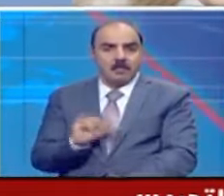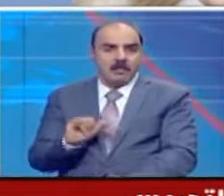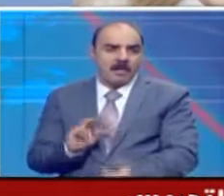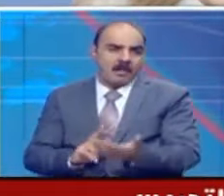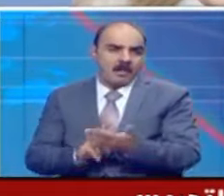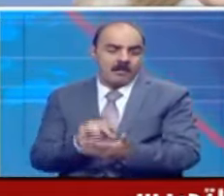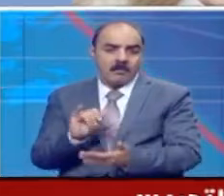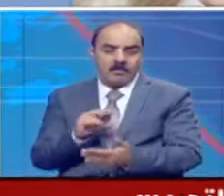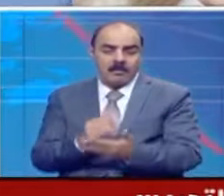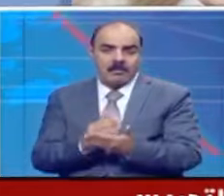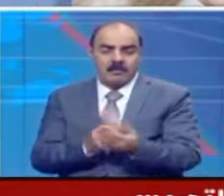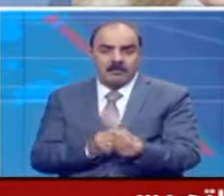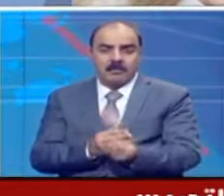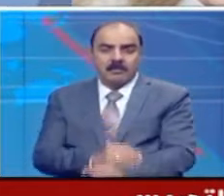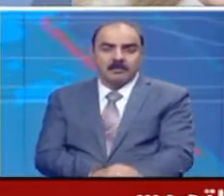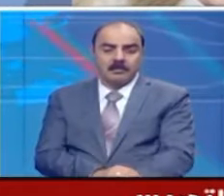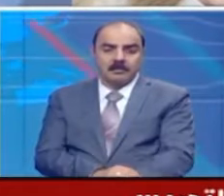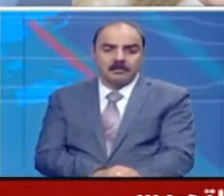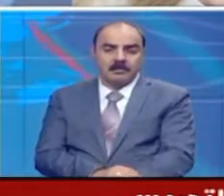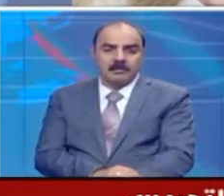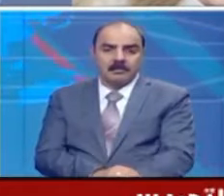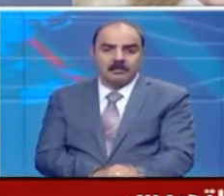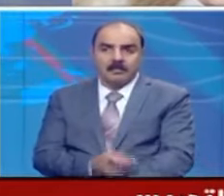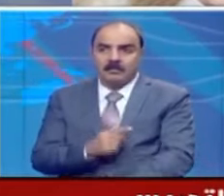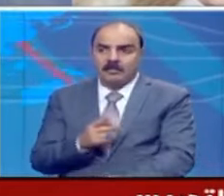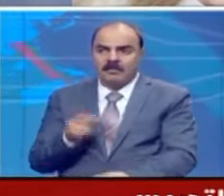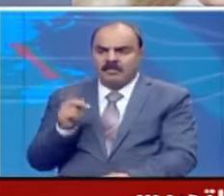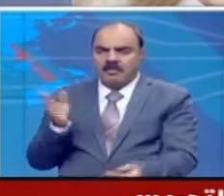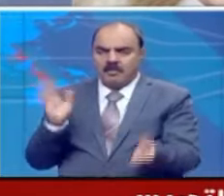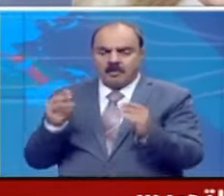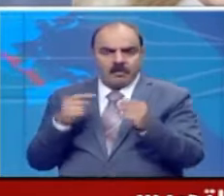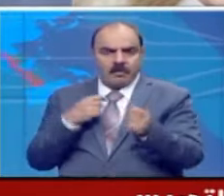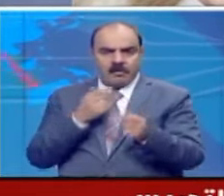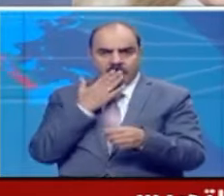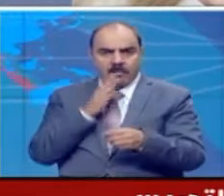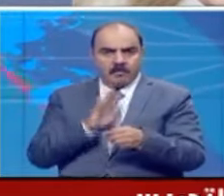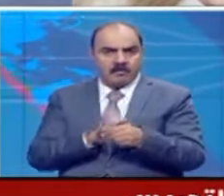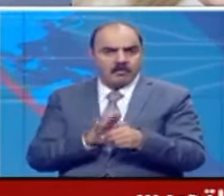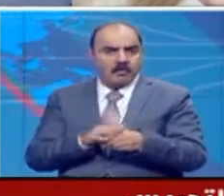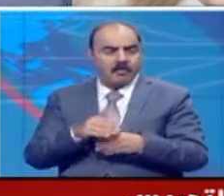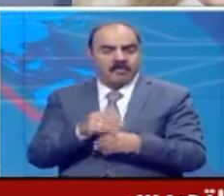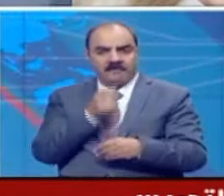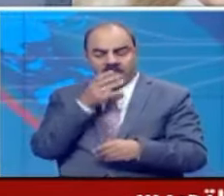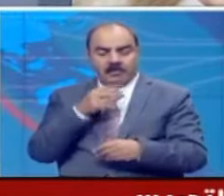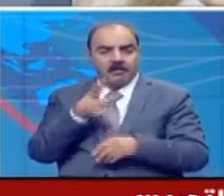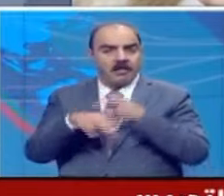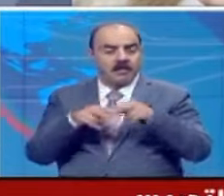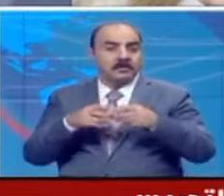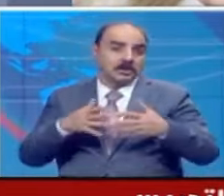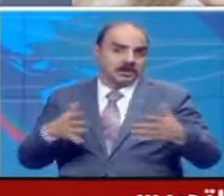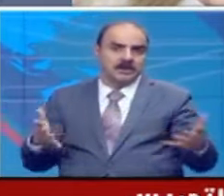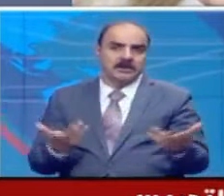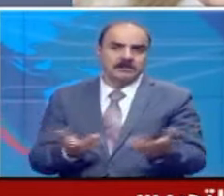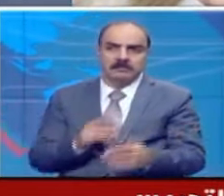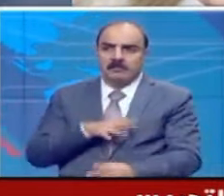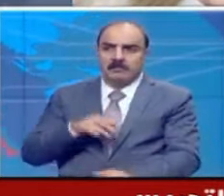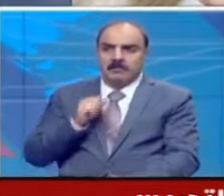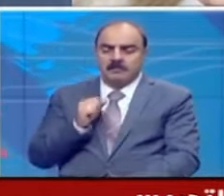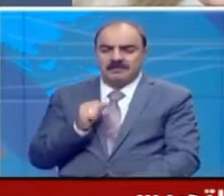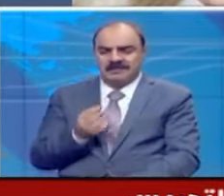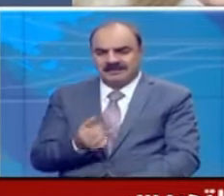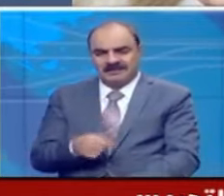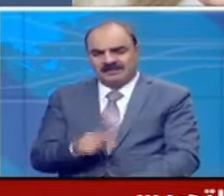جدا يمكن بيحصل فيها زيادة في الاستهلاك، وهي قدوم شهر رمضان. احنا يعني